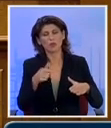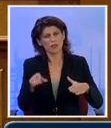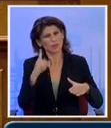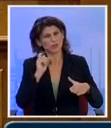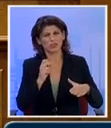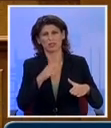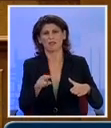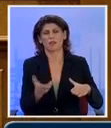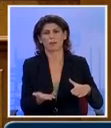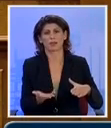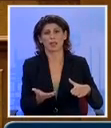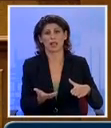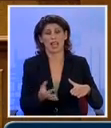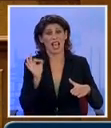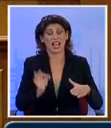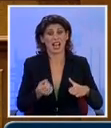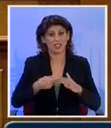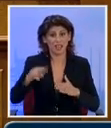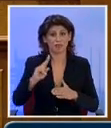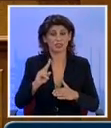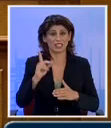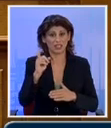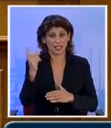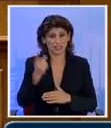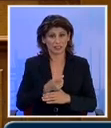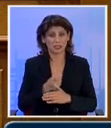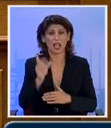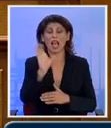κοιτάτε, κάθε αύξηση 10% διείσδυσης της